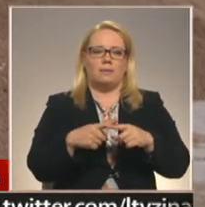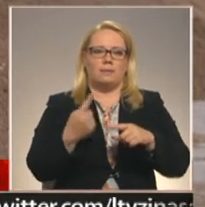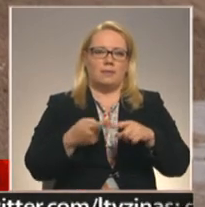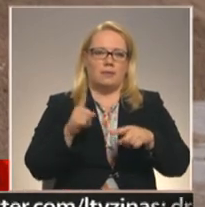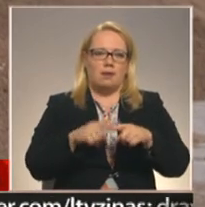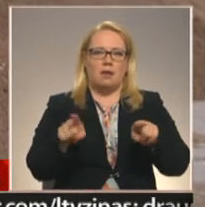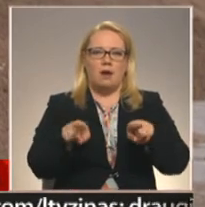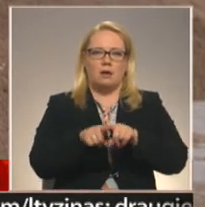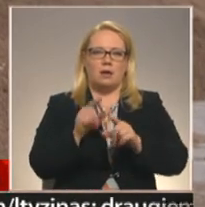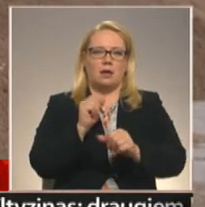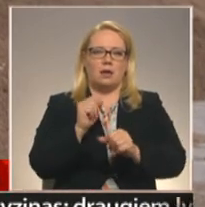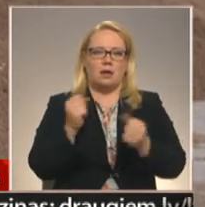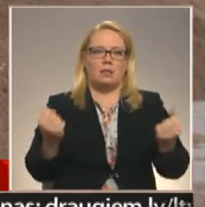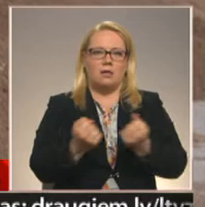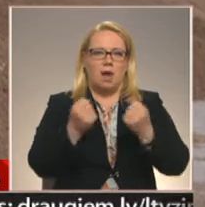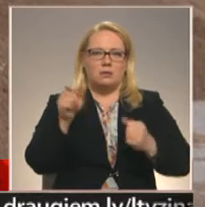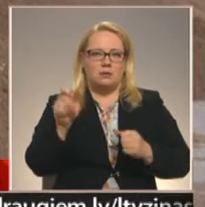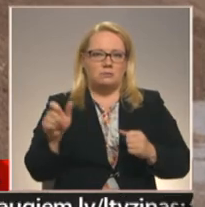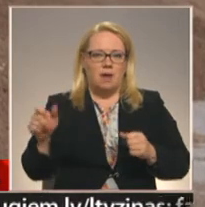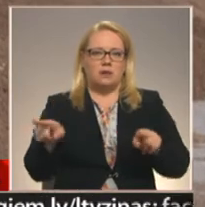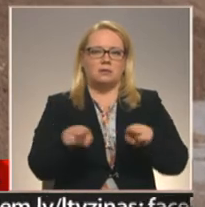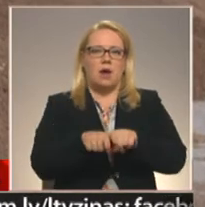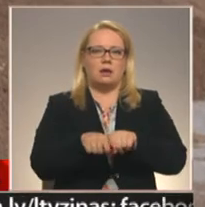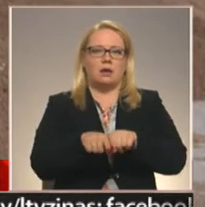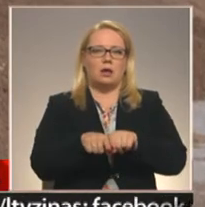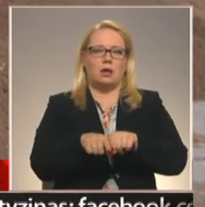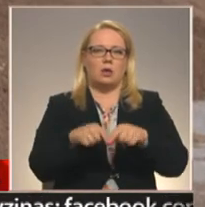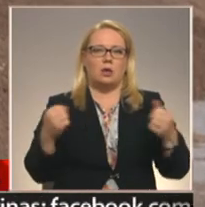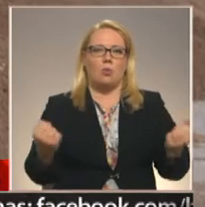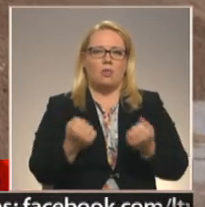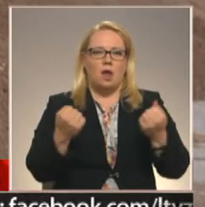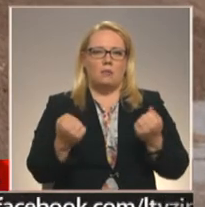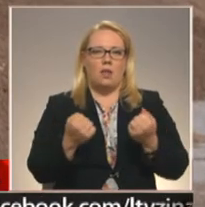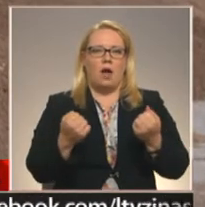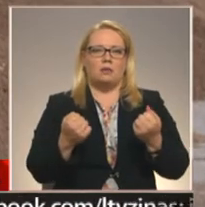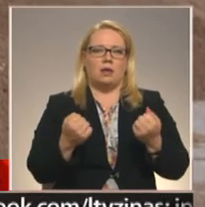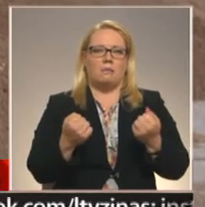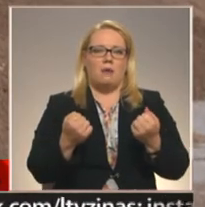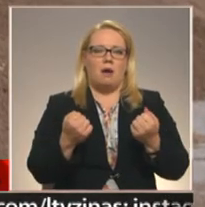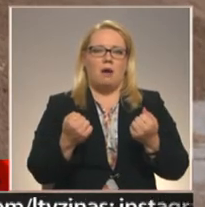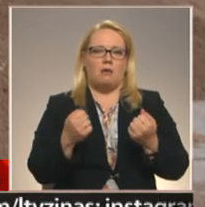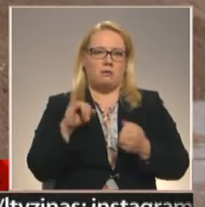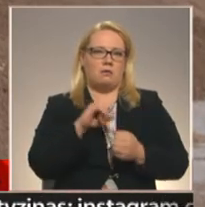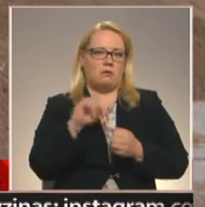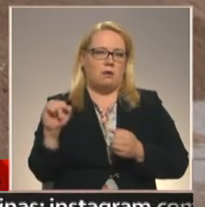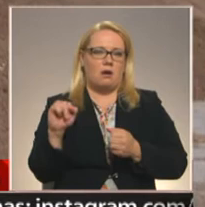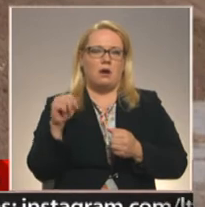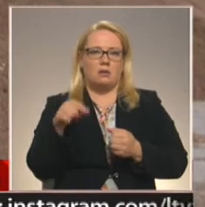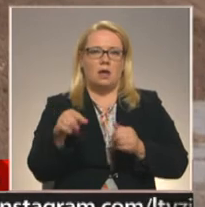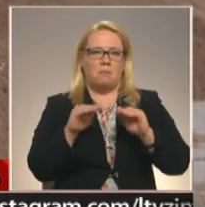tātad arī darbspēks, arī nodarbinātība. Jā, šie